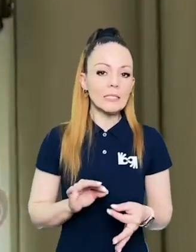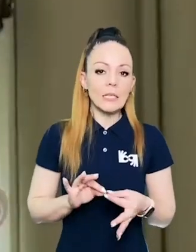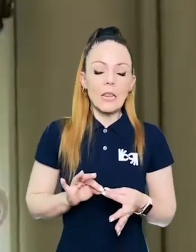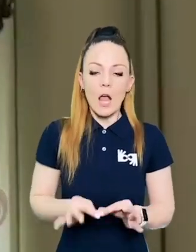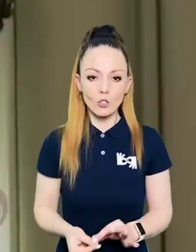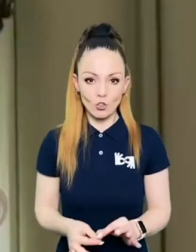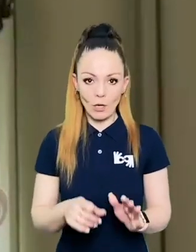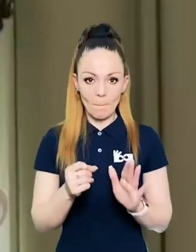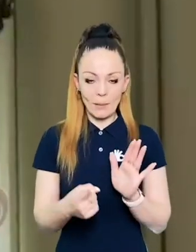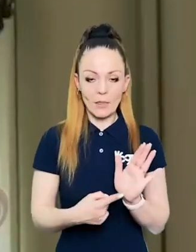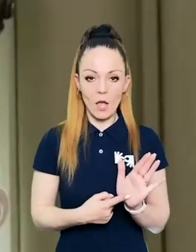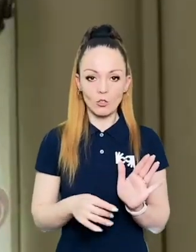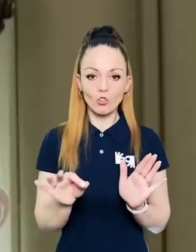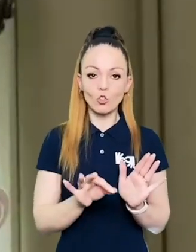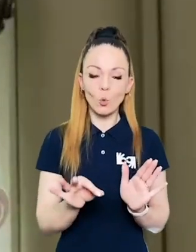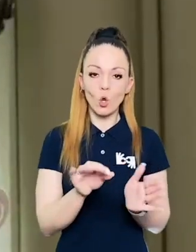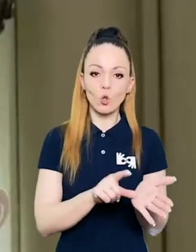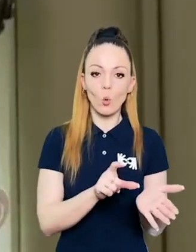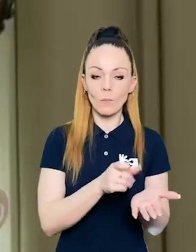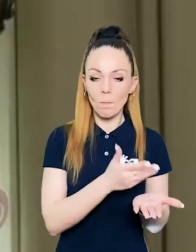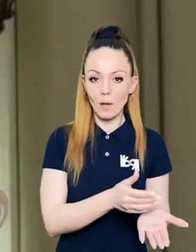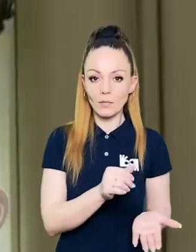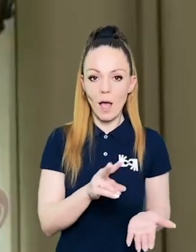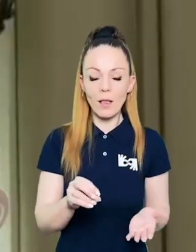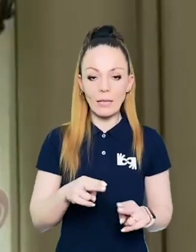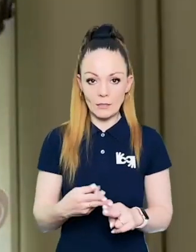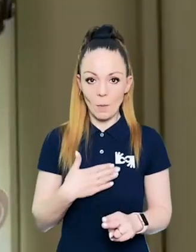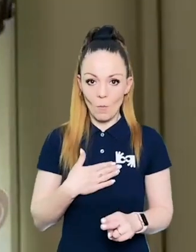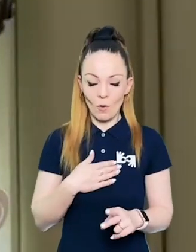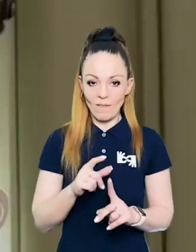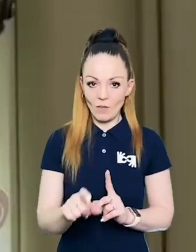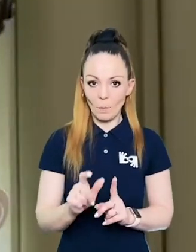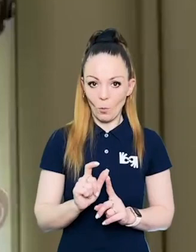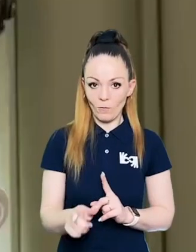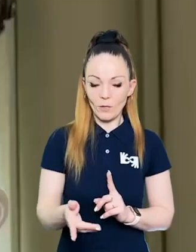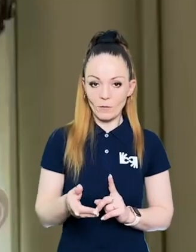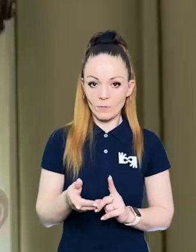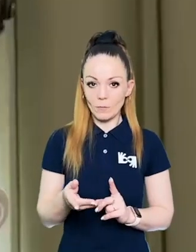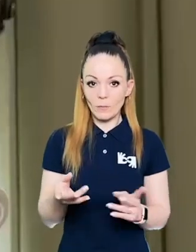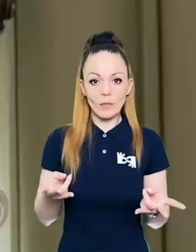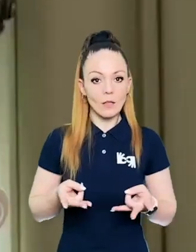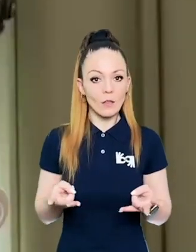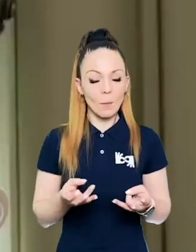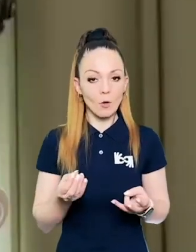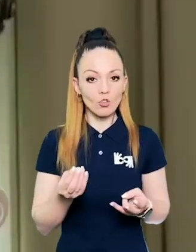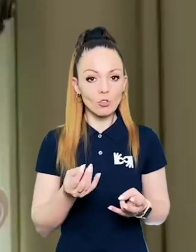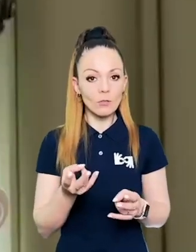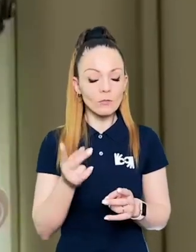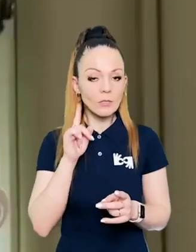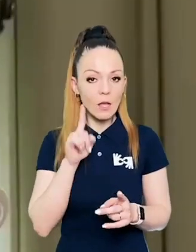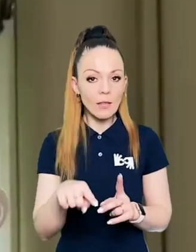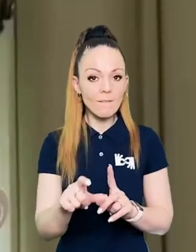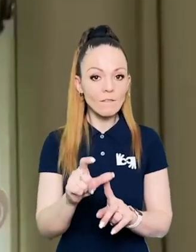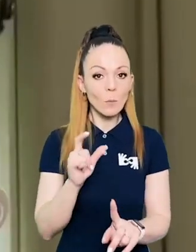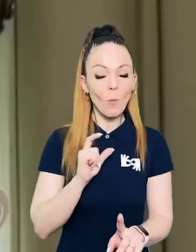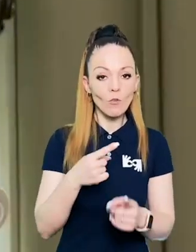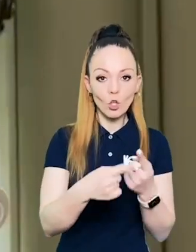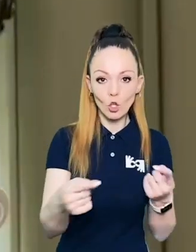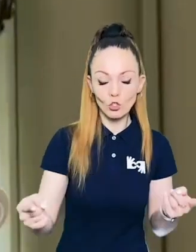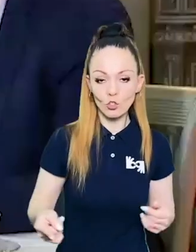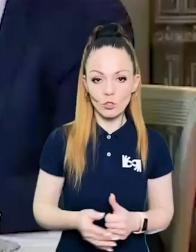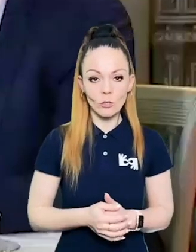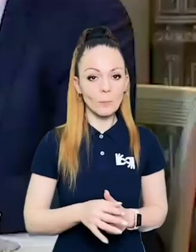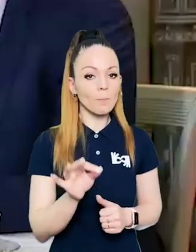на найскладніші питання щодо Донбасу. Але це ж мої відповіді. Так, а треба ж ще знати відповіді